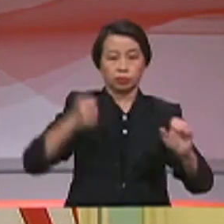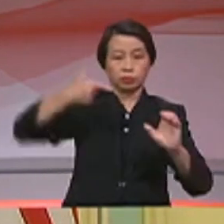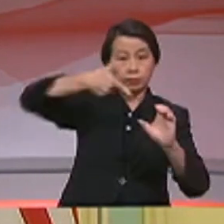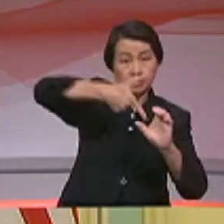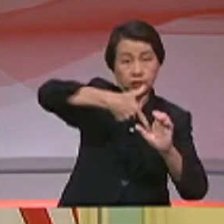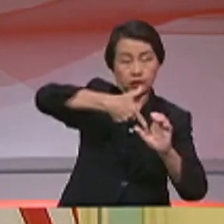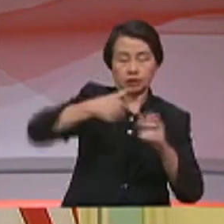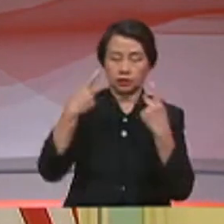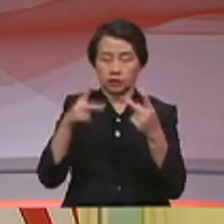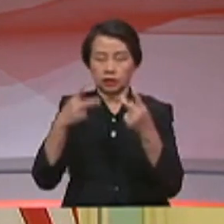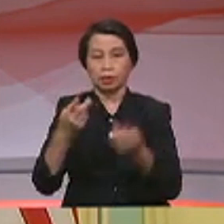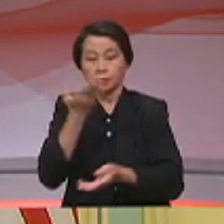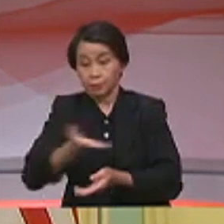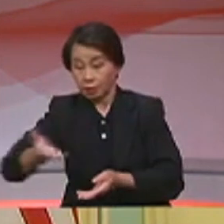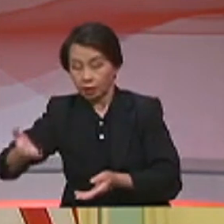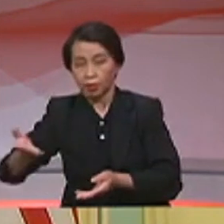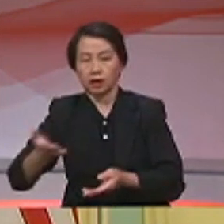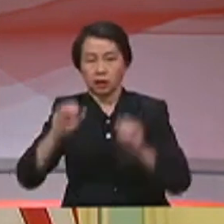Stesen minyak dan kedai runcit